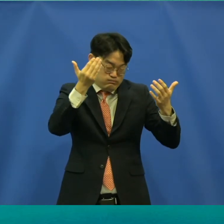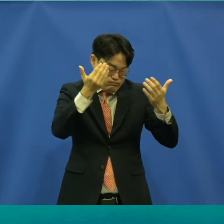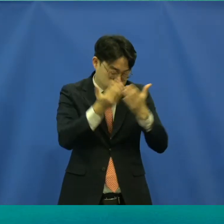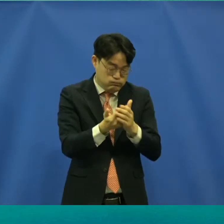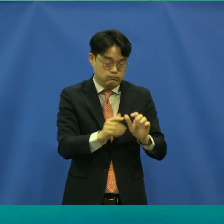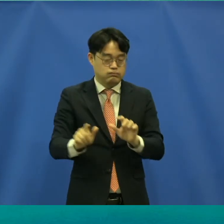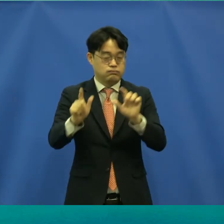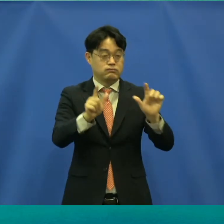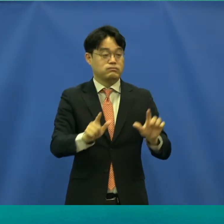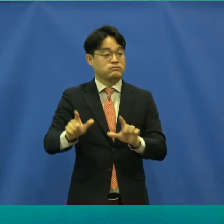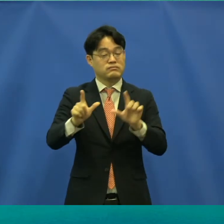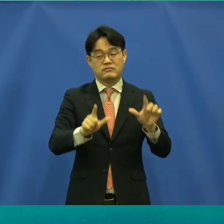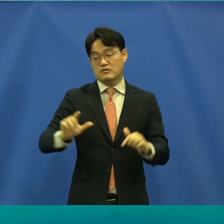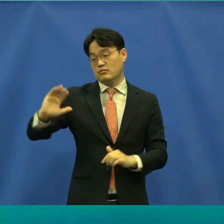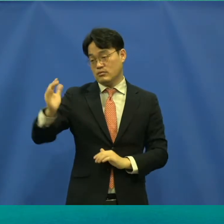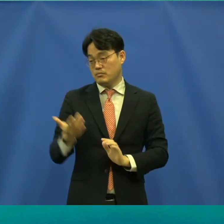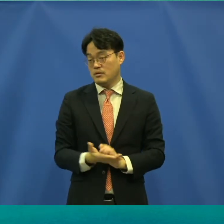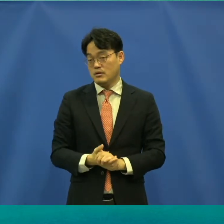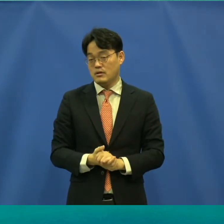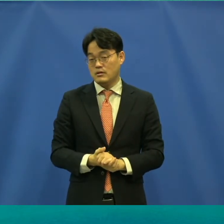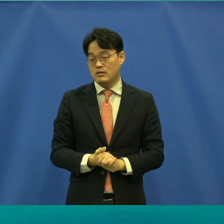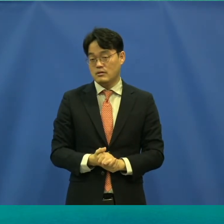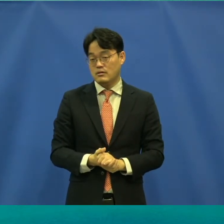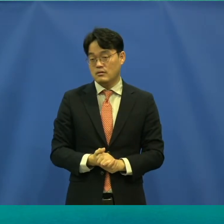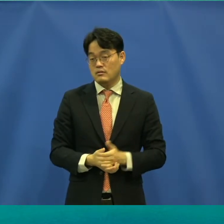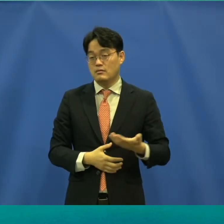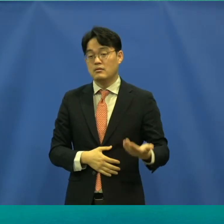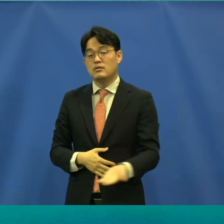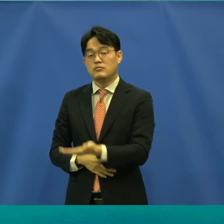가장 극심한 기근은 말씀의 기근입니다.